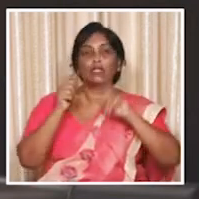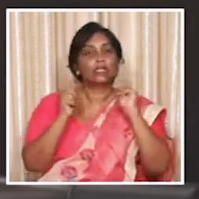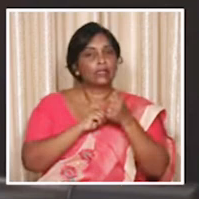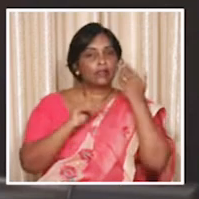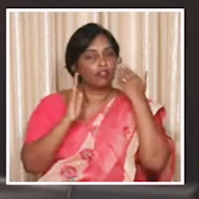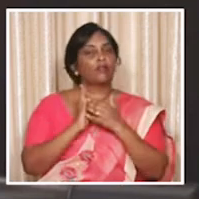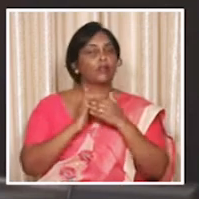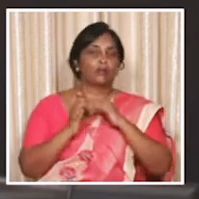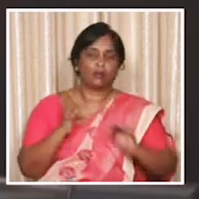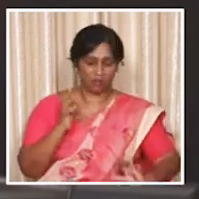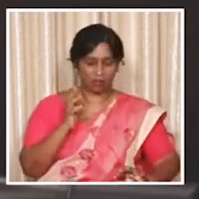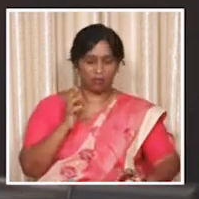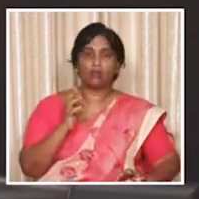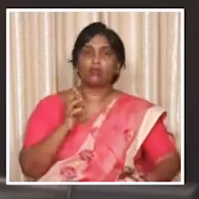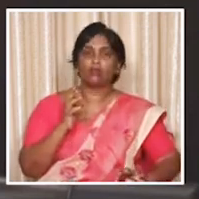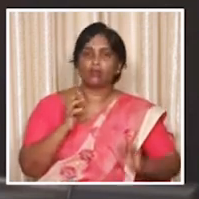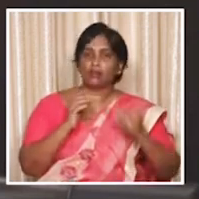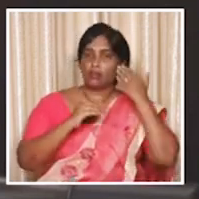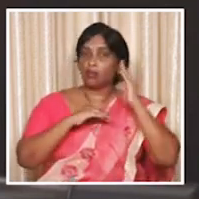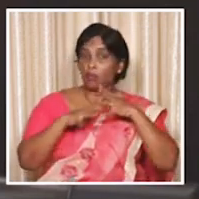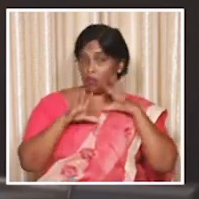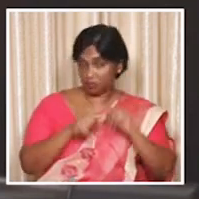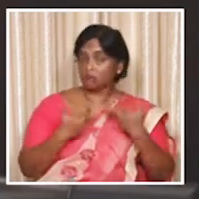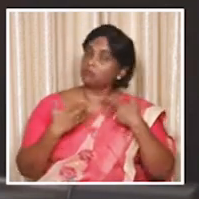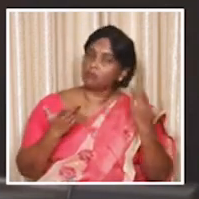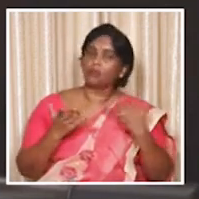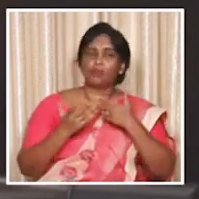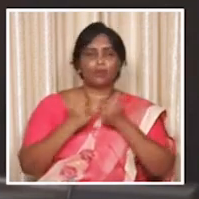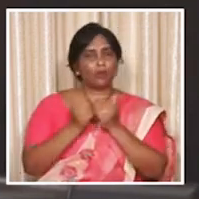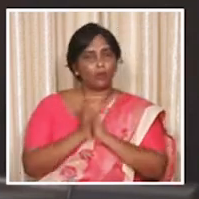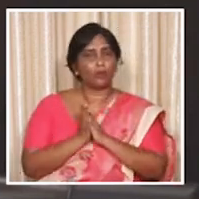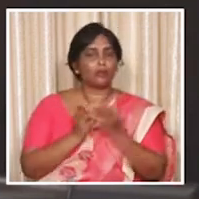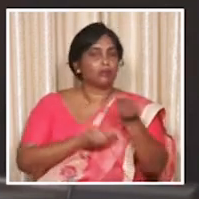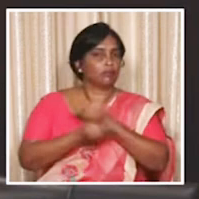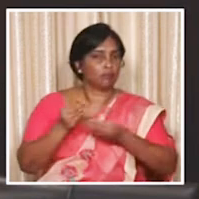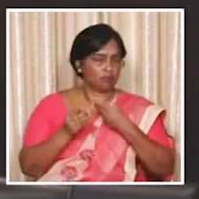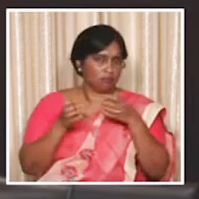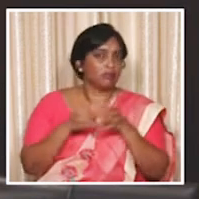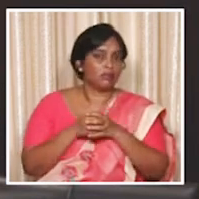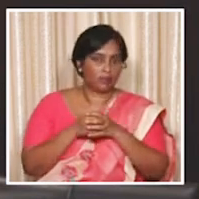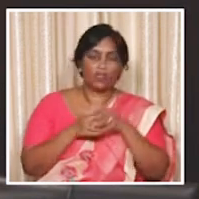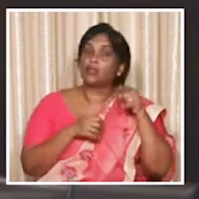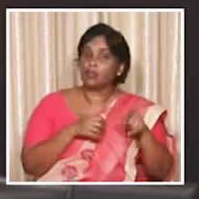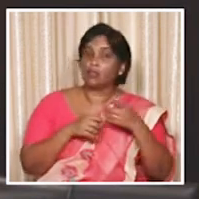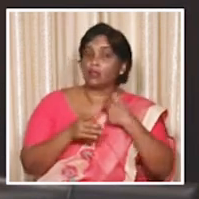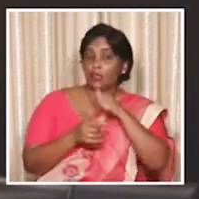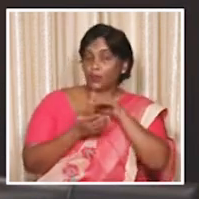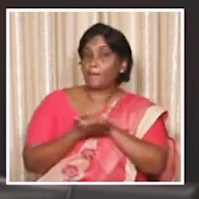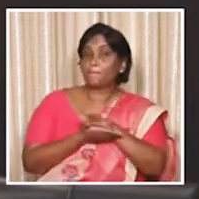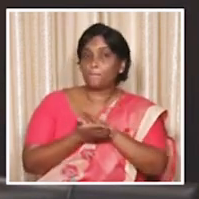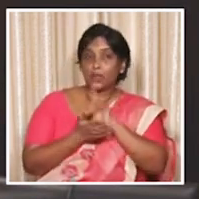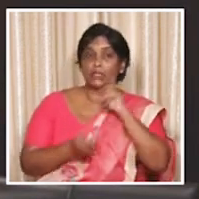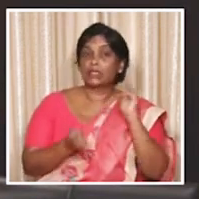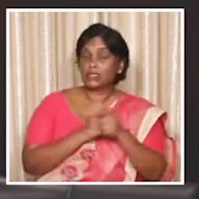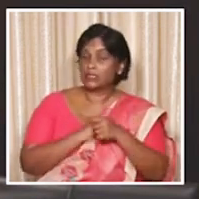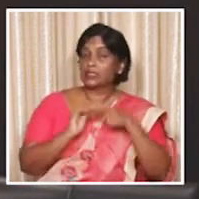කියන්නේ කාගේ හරි පෞද්ගලික බූදලයක්ද කියලා. එහෙම නැත්නම් මේක කාගේ හරි ෂෙයා හෝල්ඩින් කම්පැනි එකක්ද කියන එක. අපි පැහැදිලිව කියන්න ඕනි ශ්‍රී